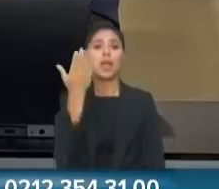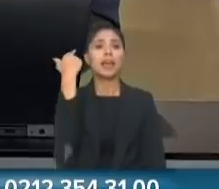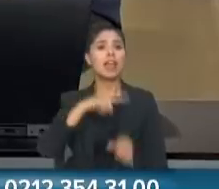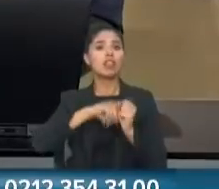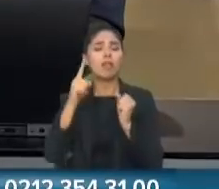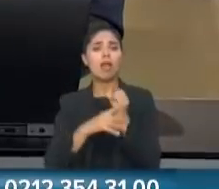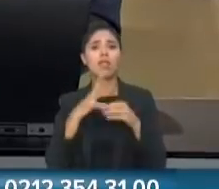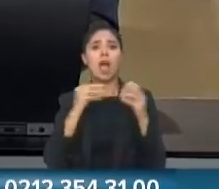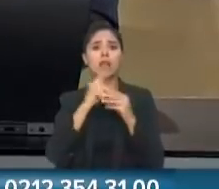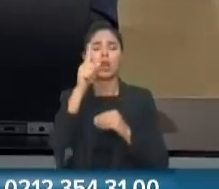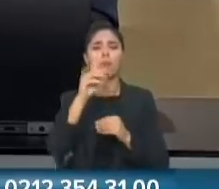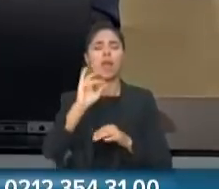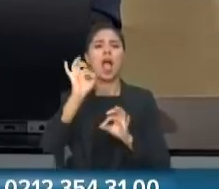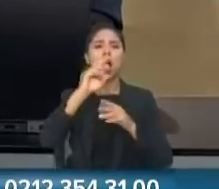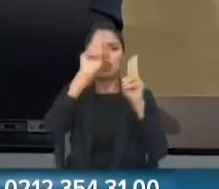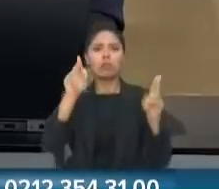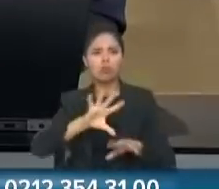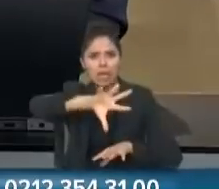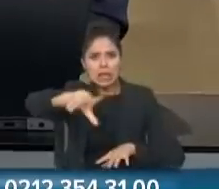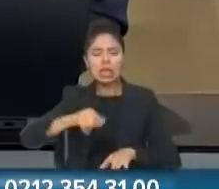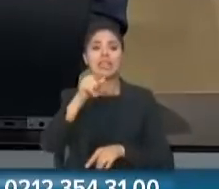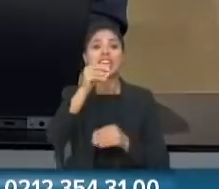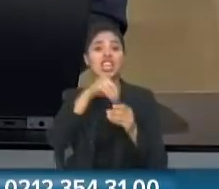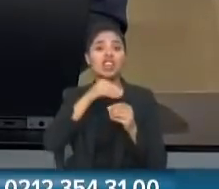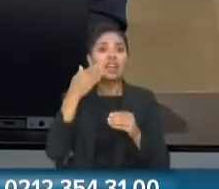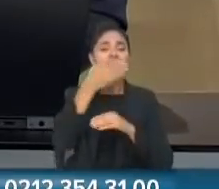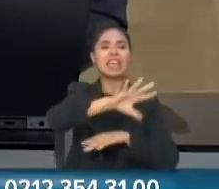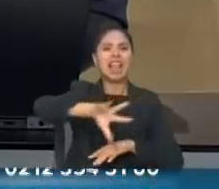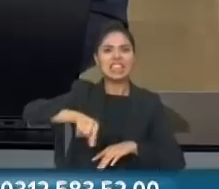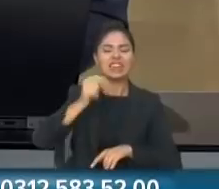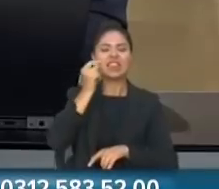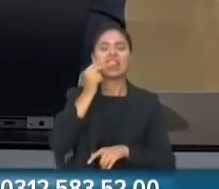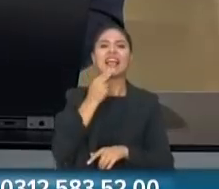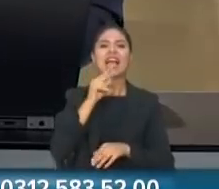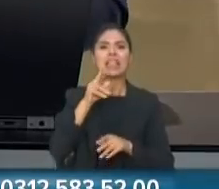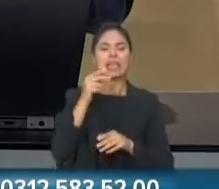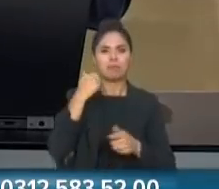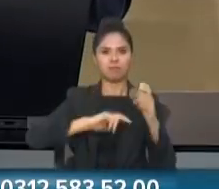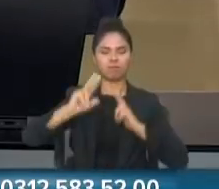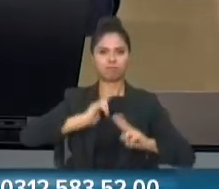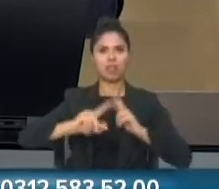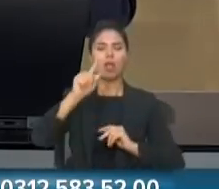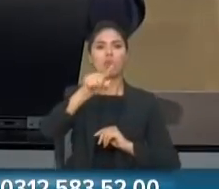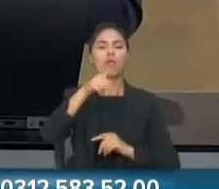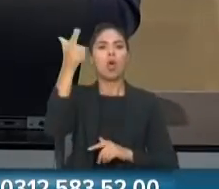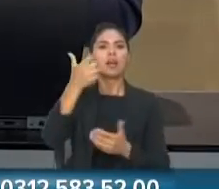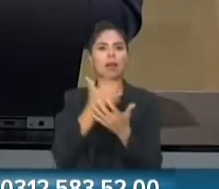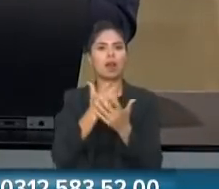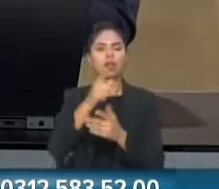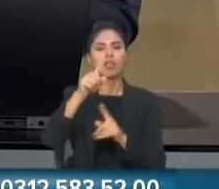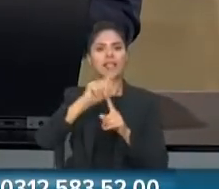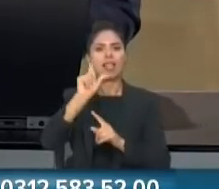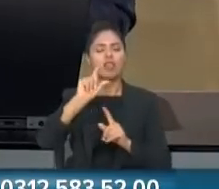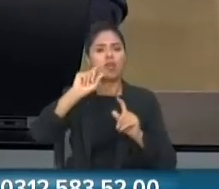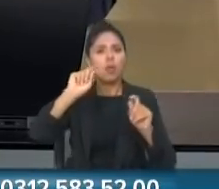Geçen hafta Adana'da bir kuyumcu soyulmuş, içeriye kadın kılığında giren zanlılar iş yeri sahibinde vurmuştu, aktarmıştık. İçerideki kamera görüntüsünden